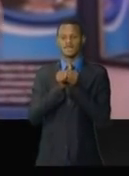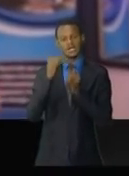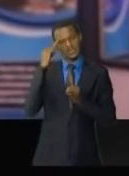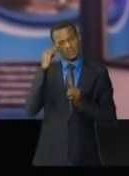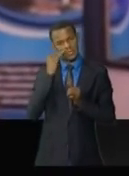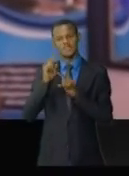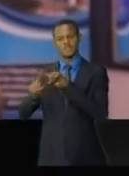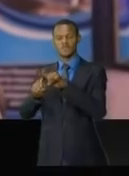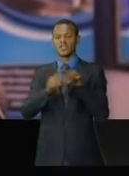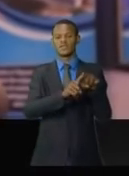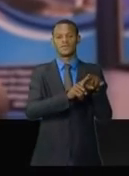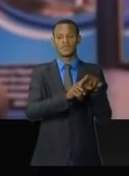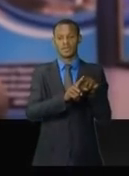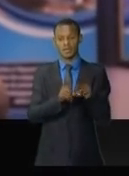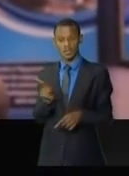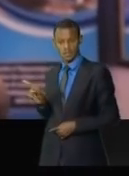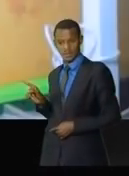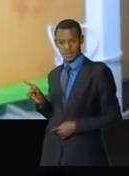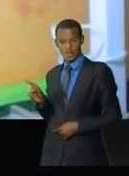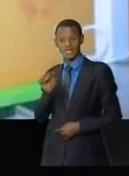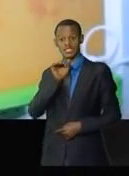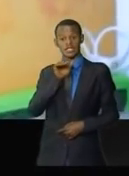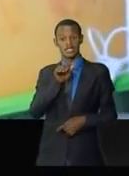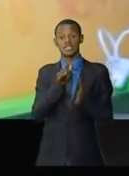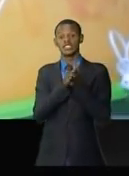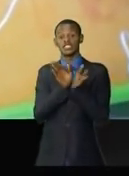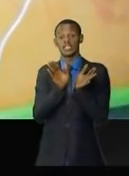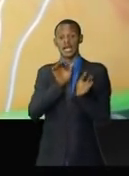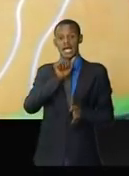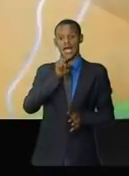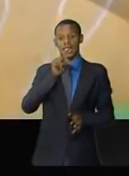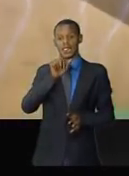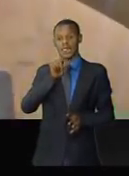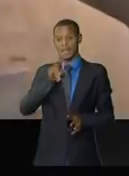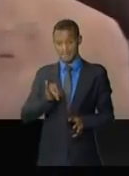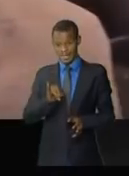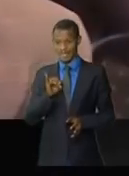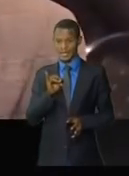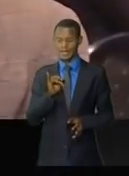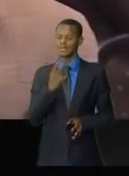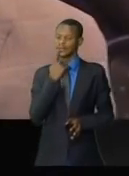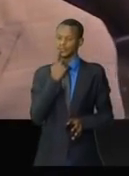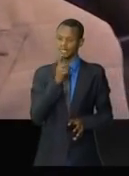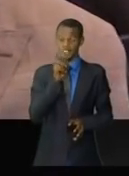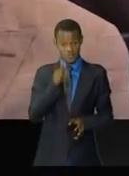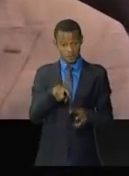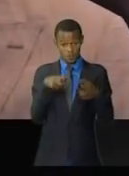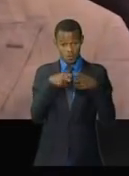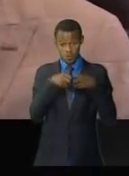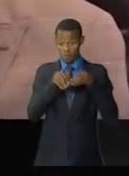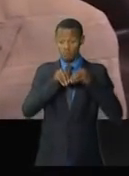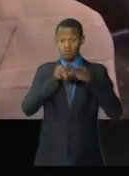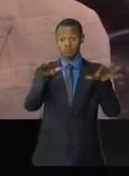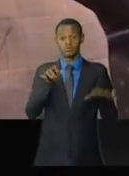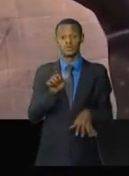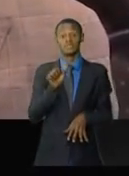de l'ANAPI, lance le défi, celui de desservir en électricité 15 millions de personnes. Il invite ainsi le